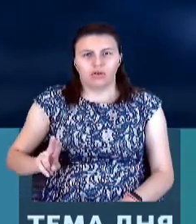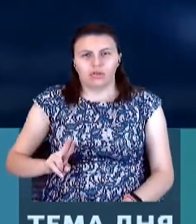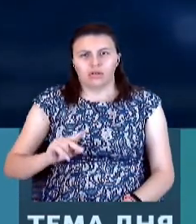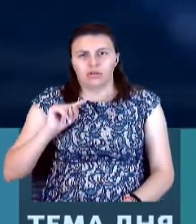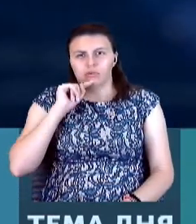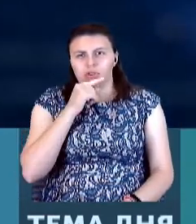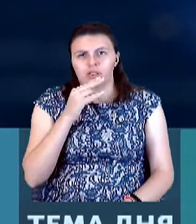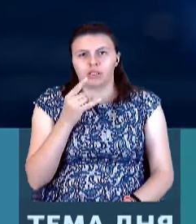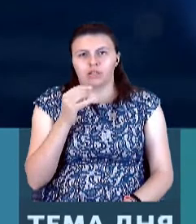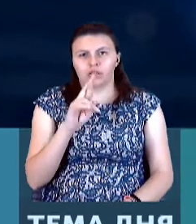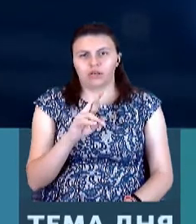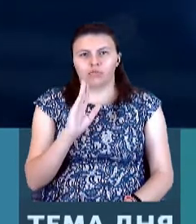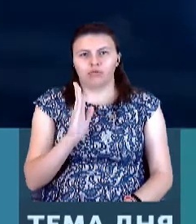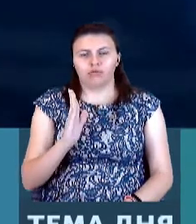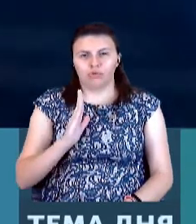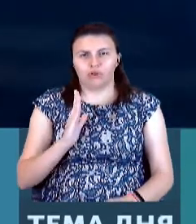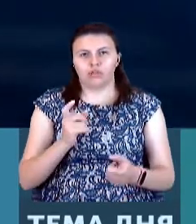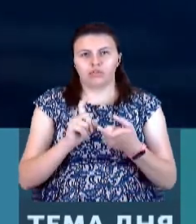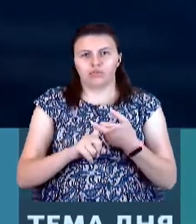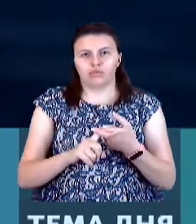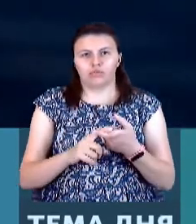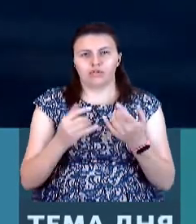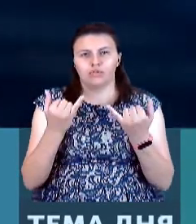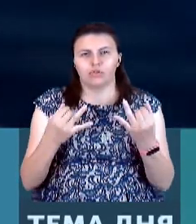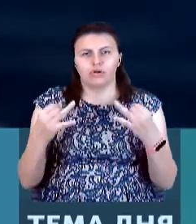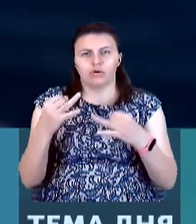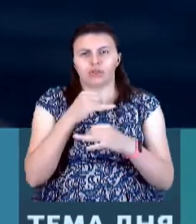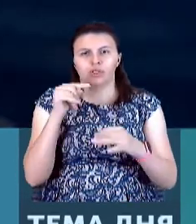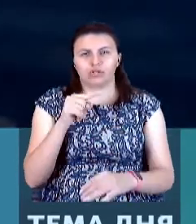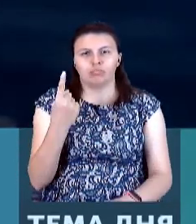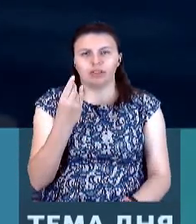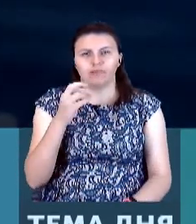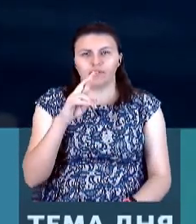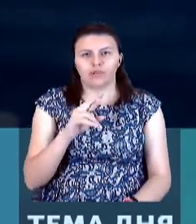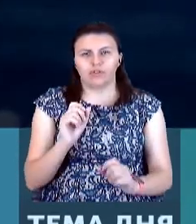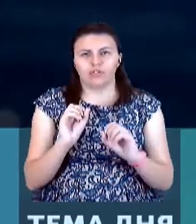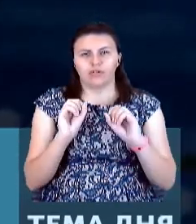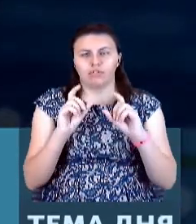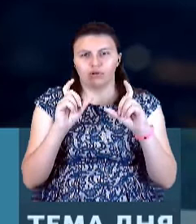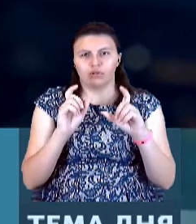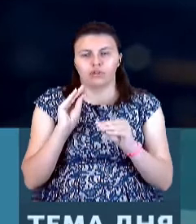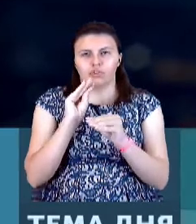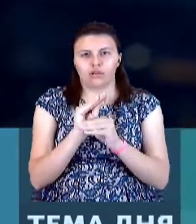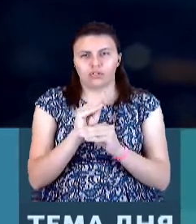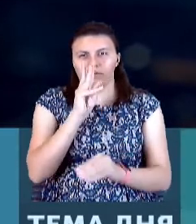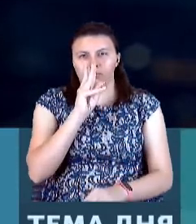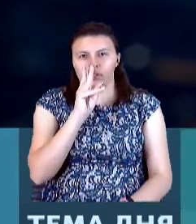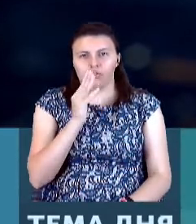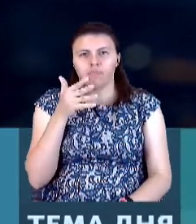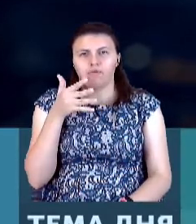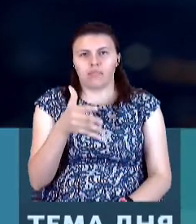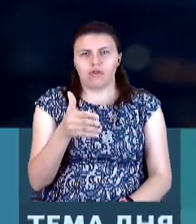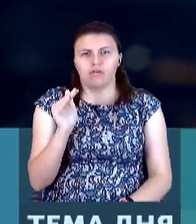стратегії, була з нами на зв'язку. Я нагадаю, що сьогодні ми обговорюємо те, що з 1 вересня зросте мінімальна заробітна плата, становитиме вона 5